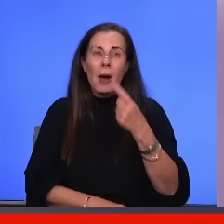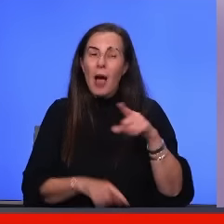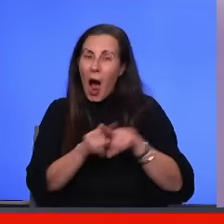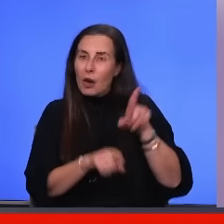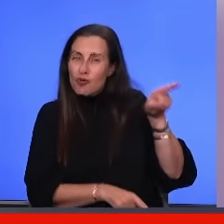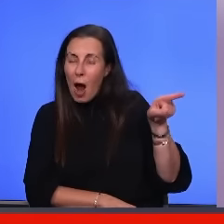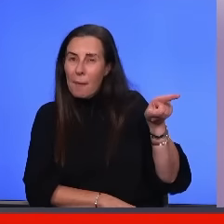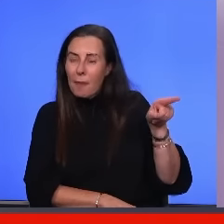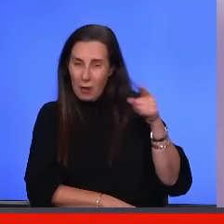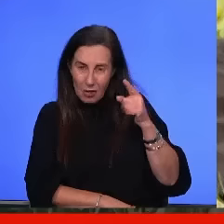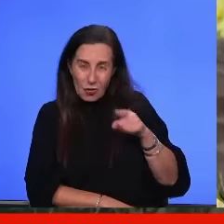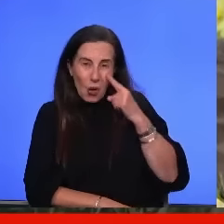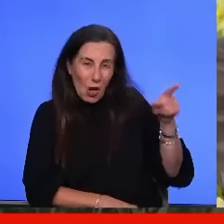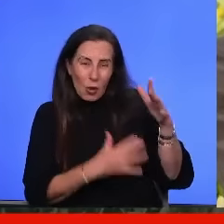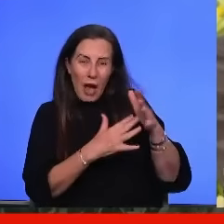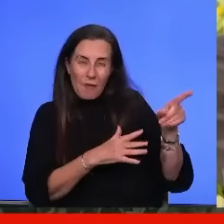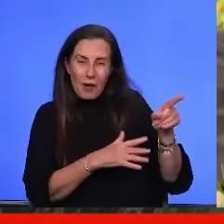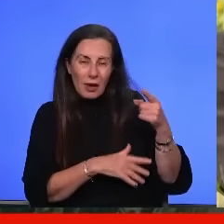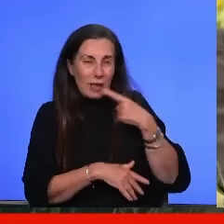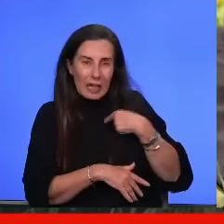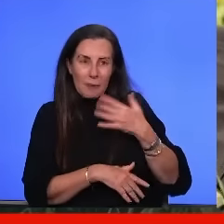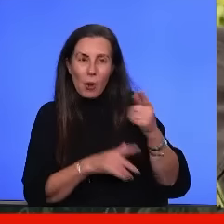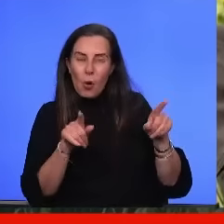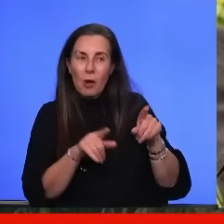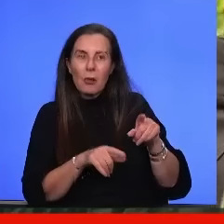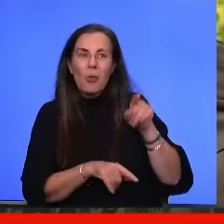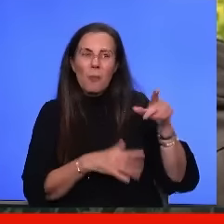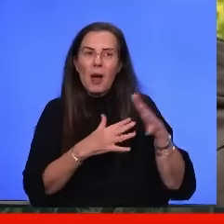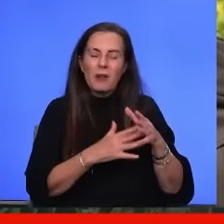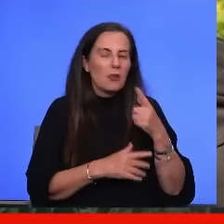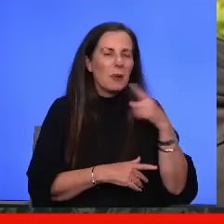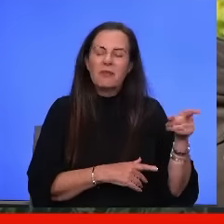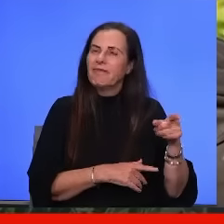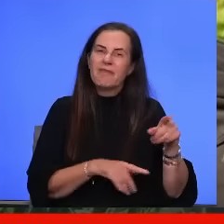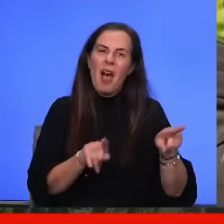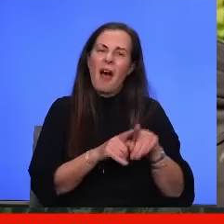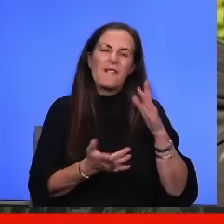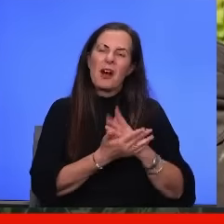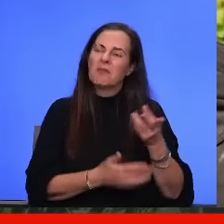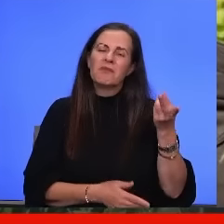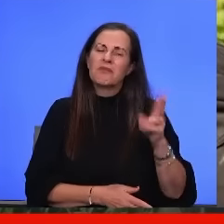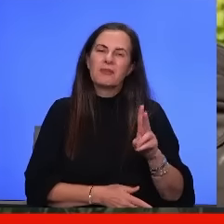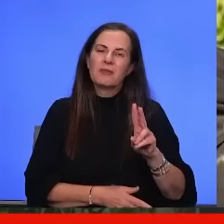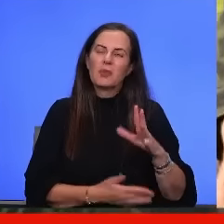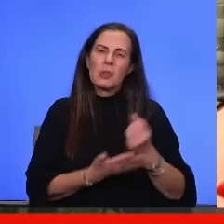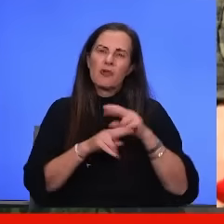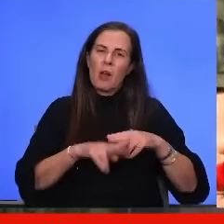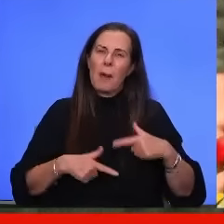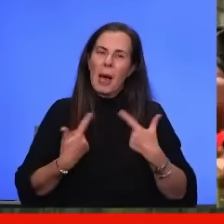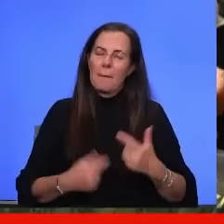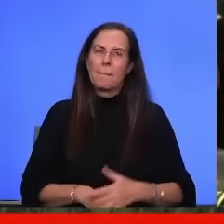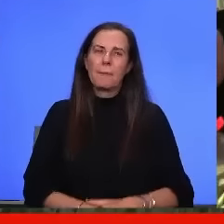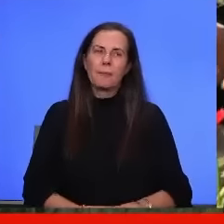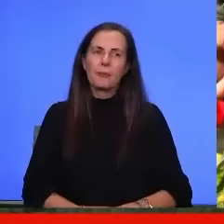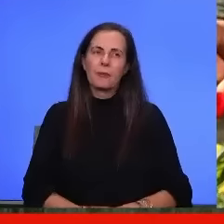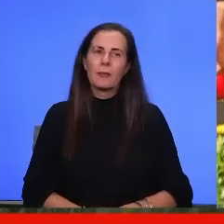אתה יכול כאילו רק לבדוק אותו, לאמת לי. אז הוא הלך, בדק אותו, הוא אמר לי שהוא לא שרד.